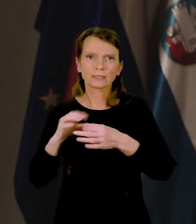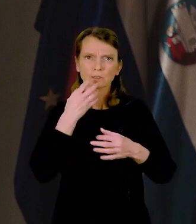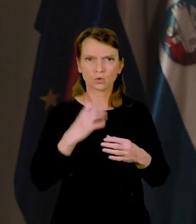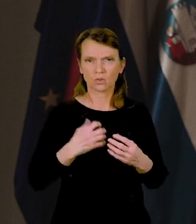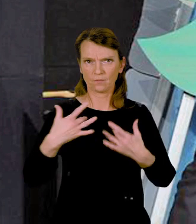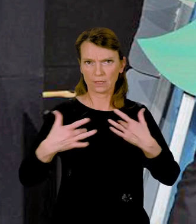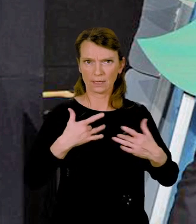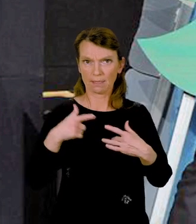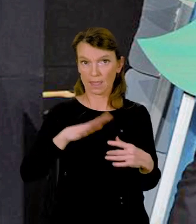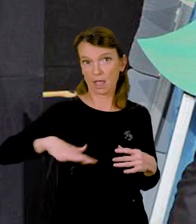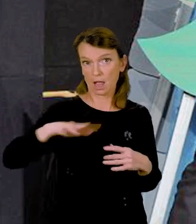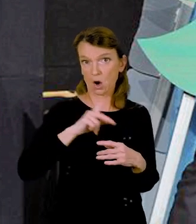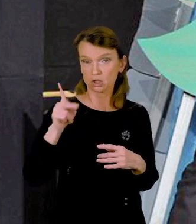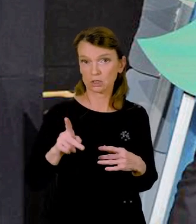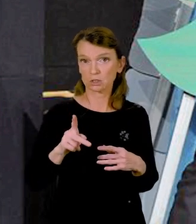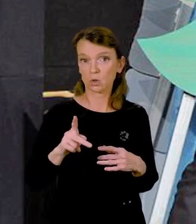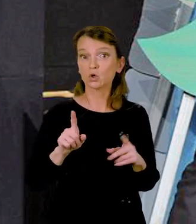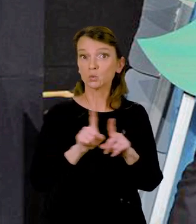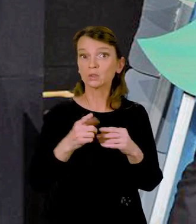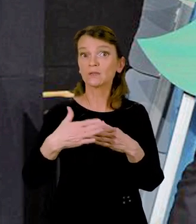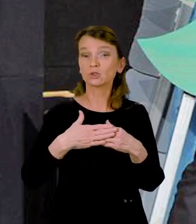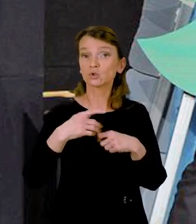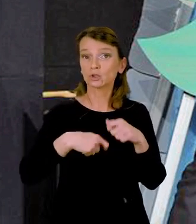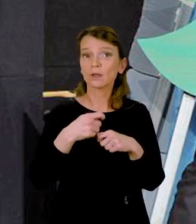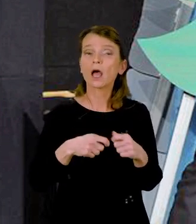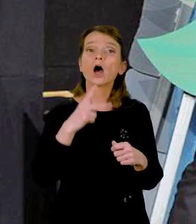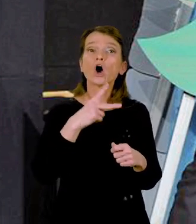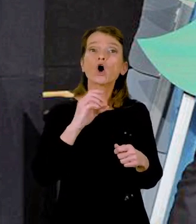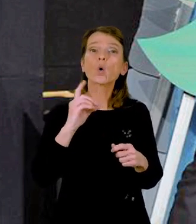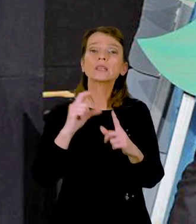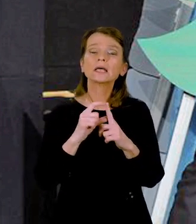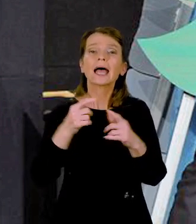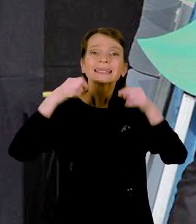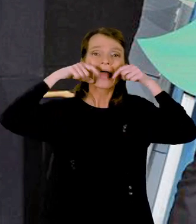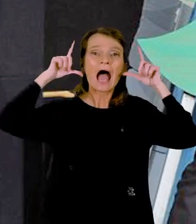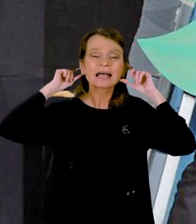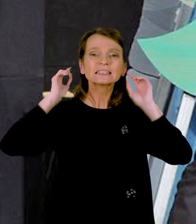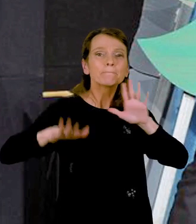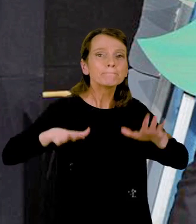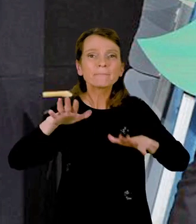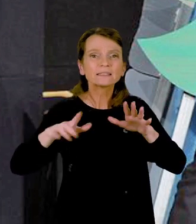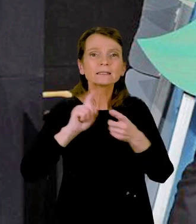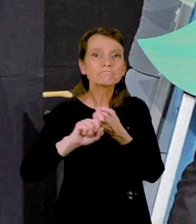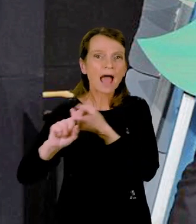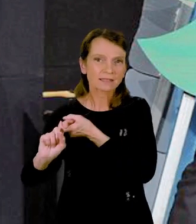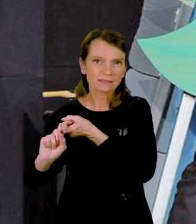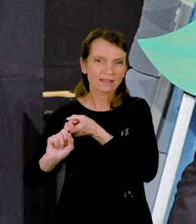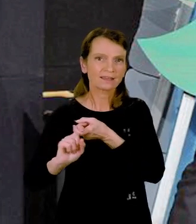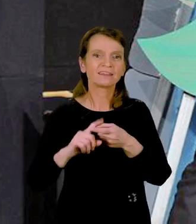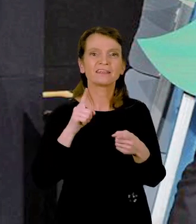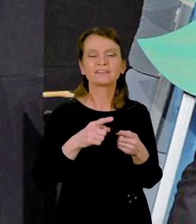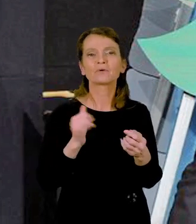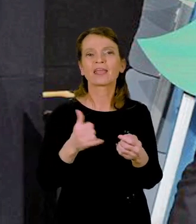na Kočevskem, med drugim v sodelovanju s Kut Jazbec in partnerji ohranja tradicijo